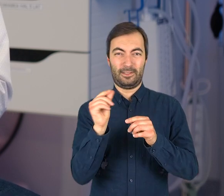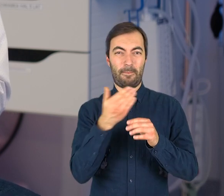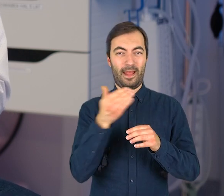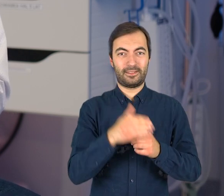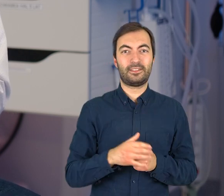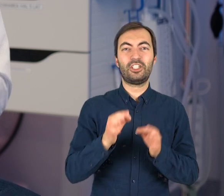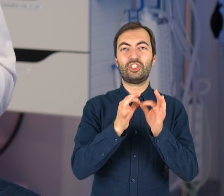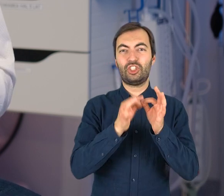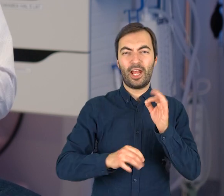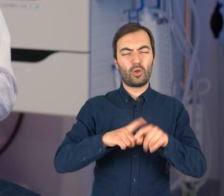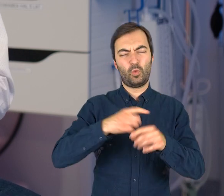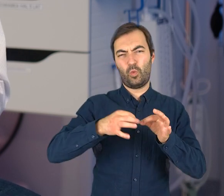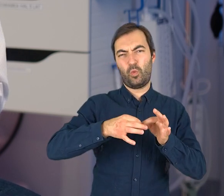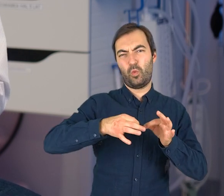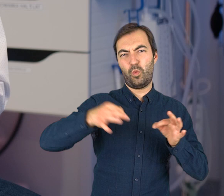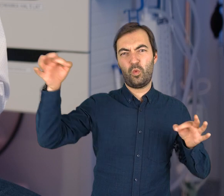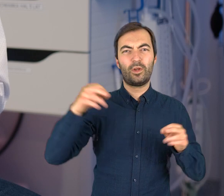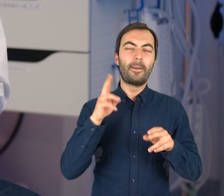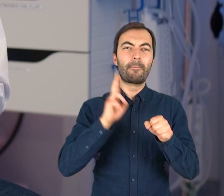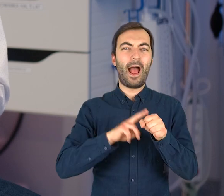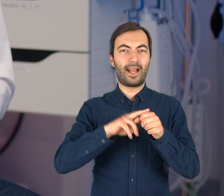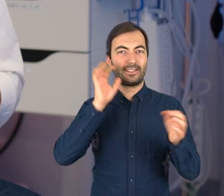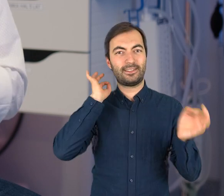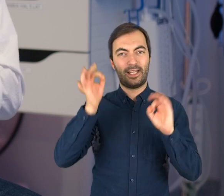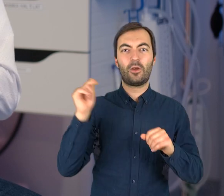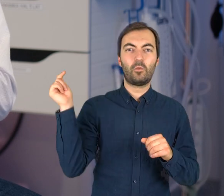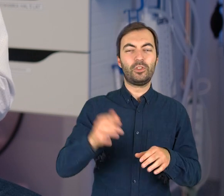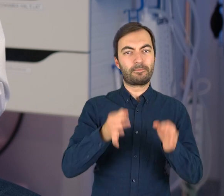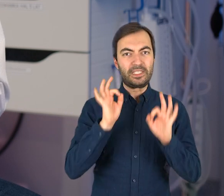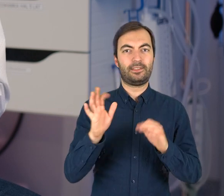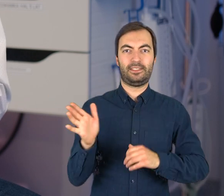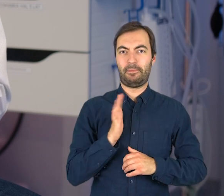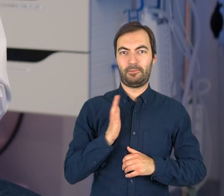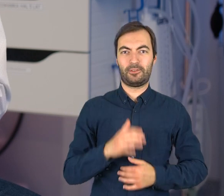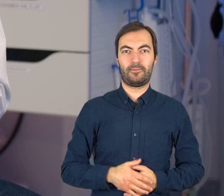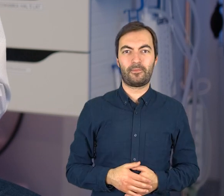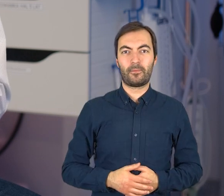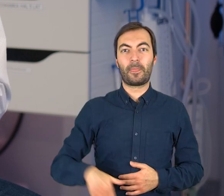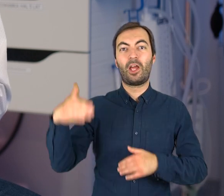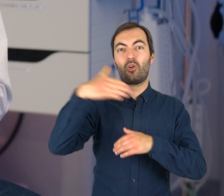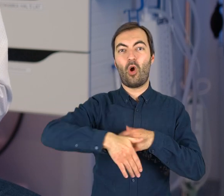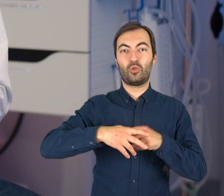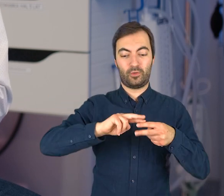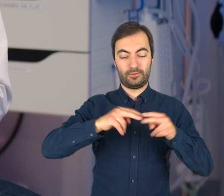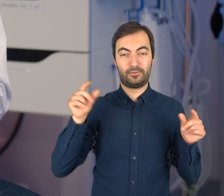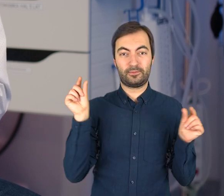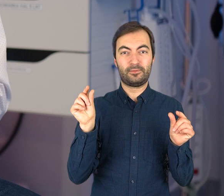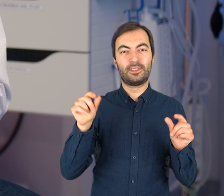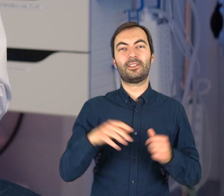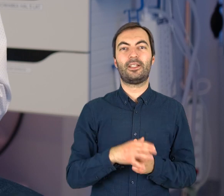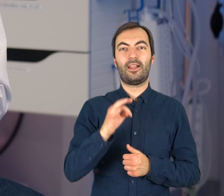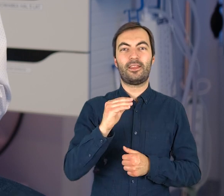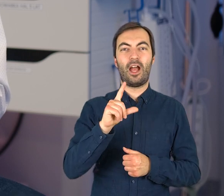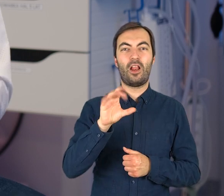magazyn cennych danych musi być odpowiednio zabezpieczony. Końcówki chromosomów są chronione przez tzw. telomery, które